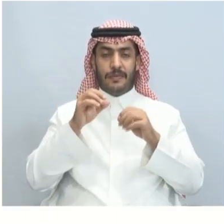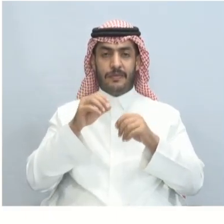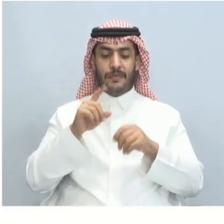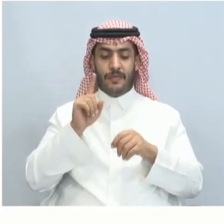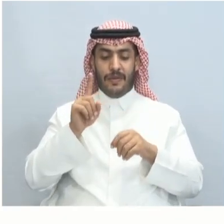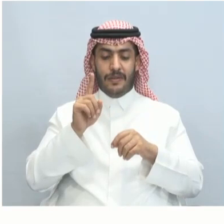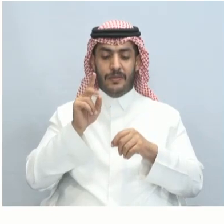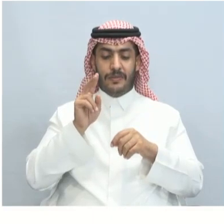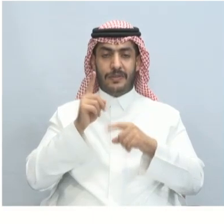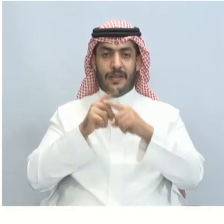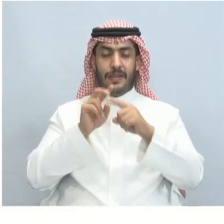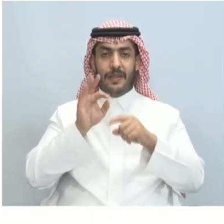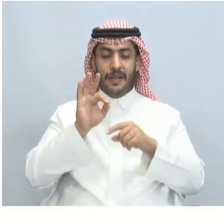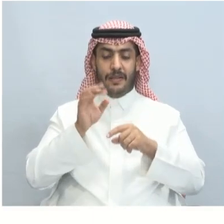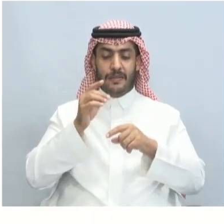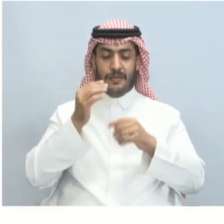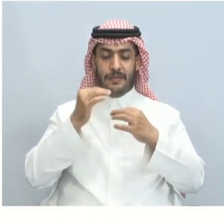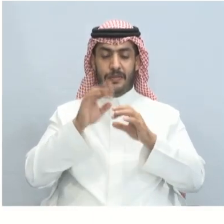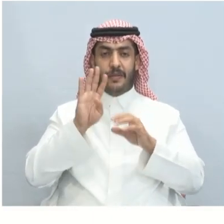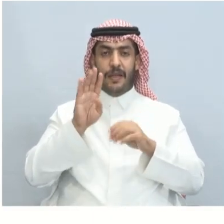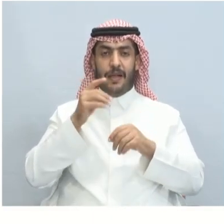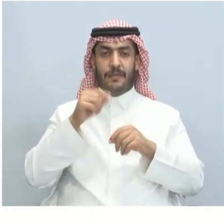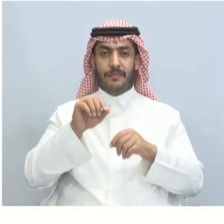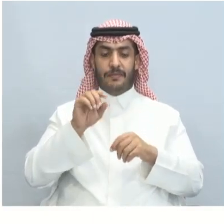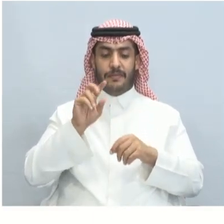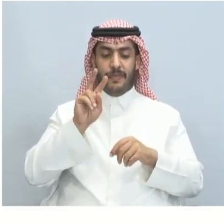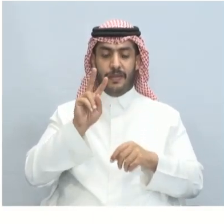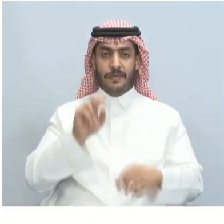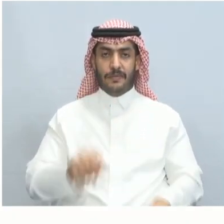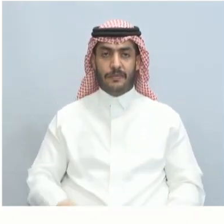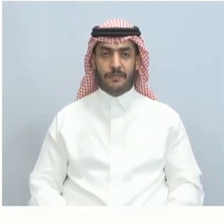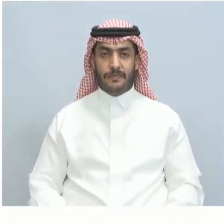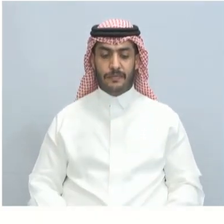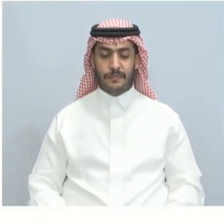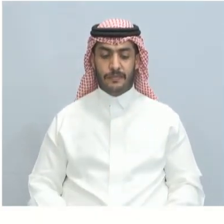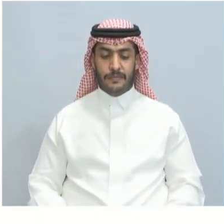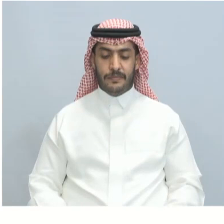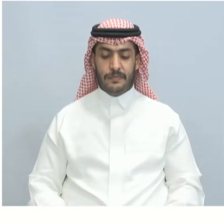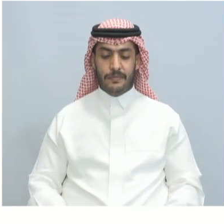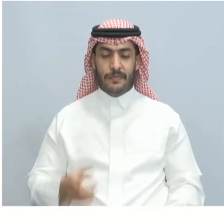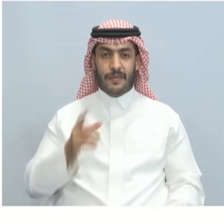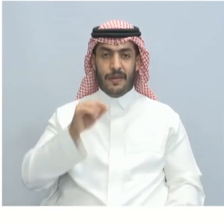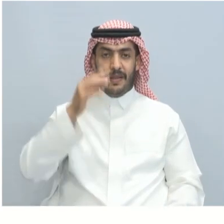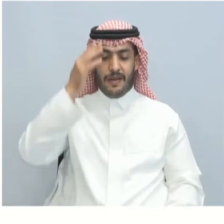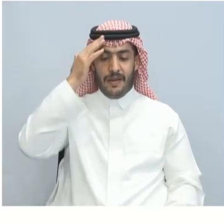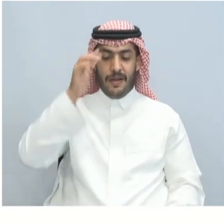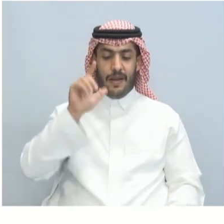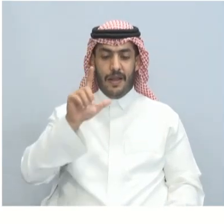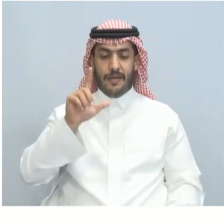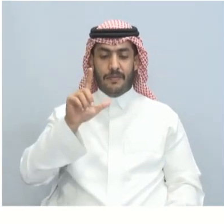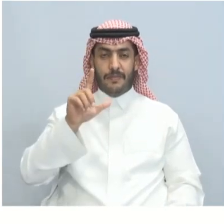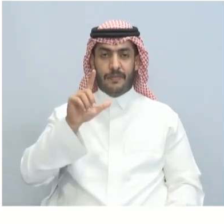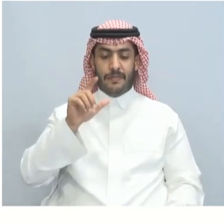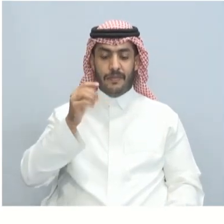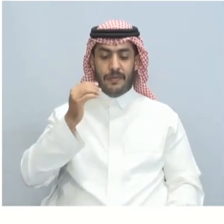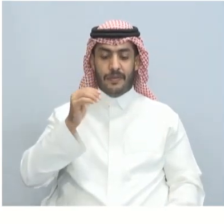خ فتصبح كف شرطه هي 3 وسالب ا كذلك الراس ل الراس الاصلي